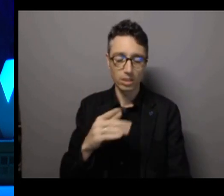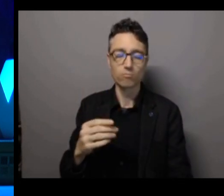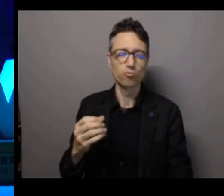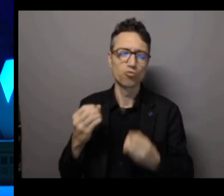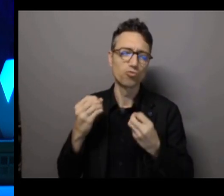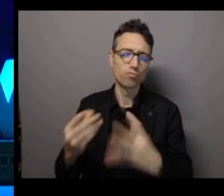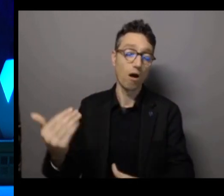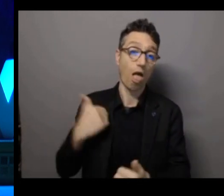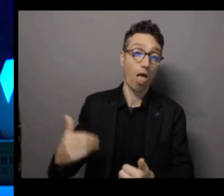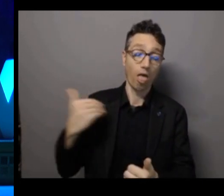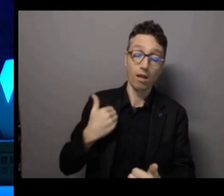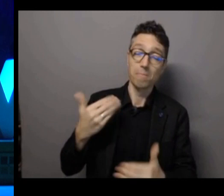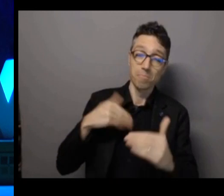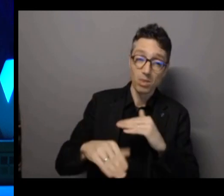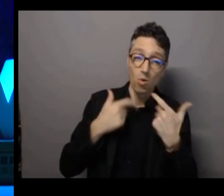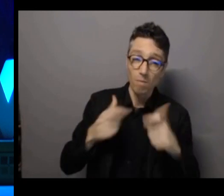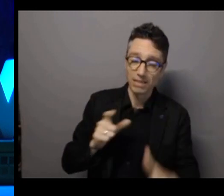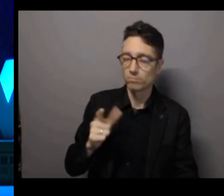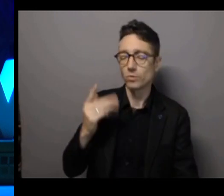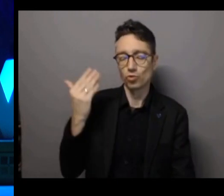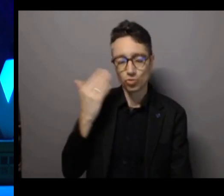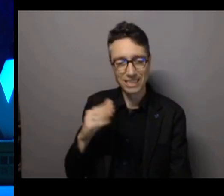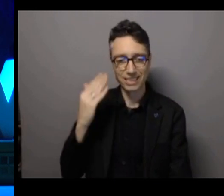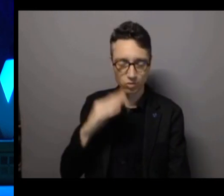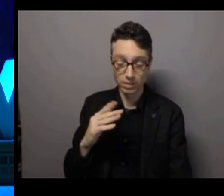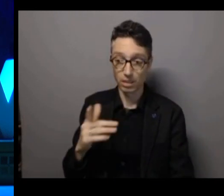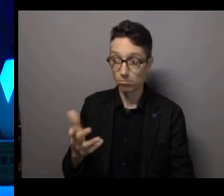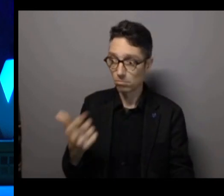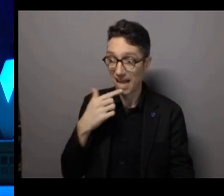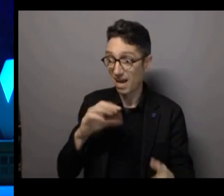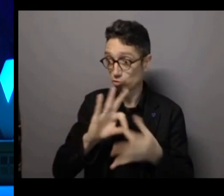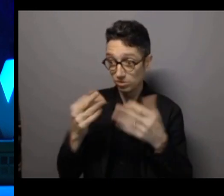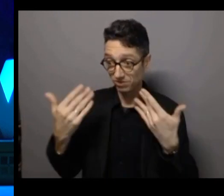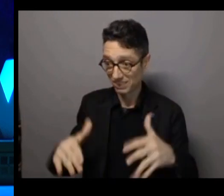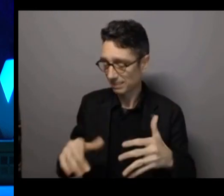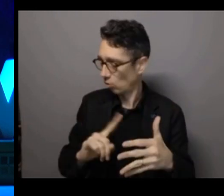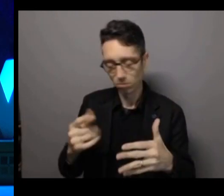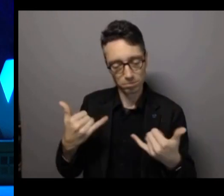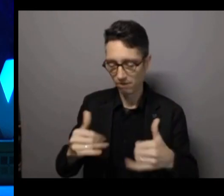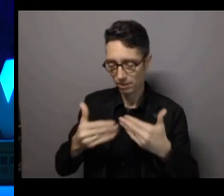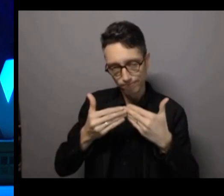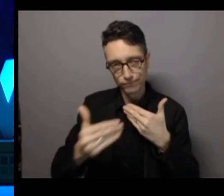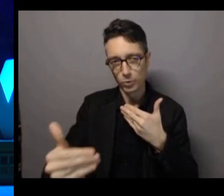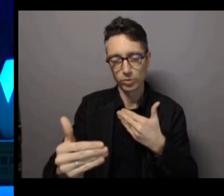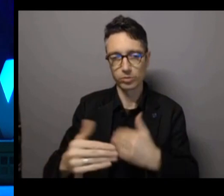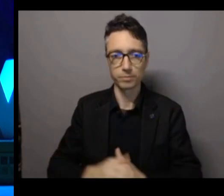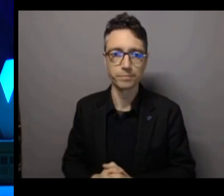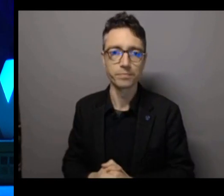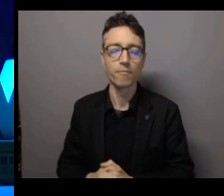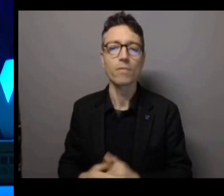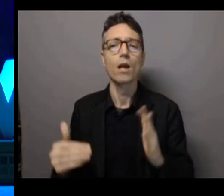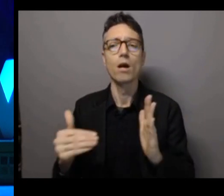Jeux. Voilà ce que j'avais à dire. Un autre bond en avant qui parachève ses travaux sur l'accessibilité et